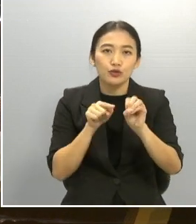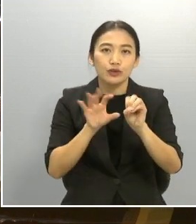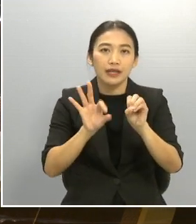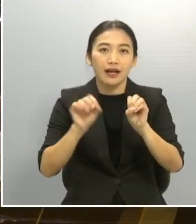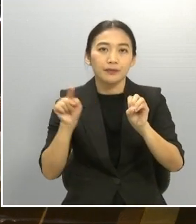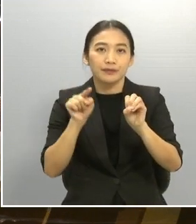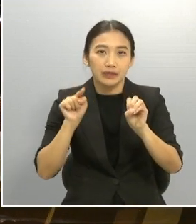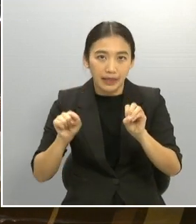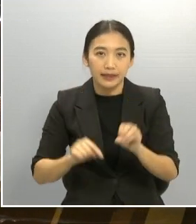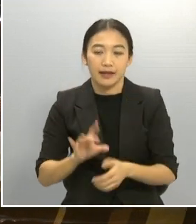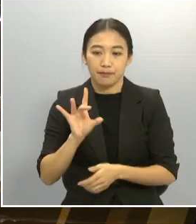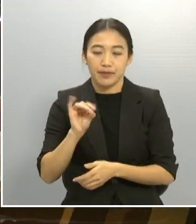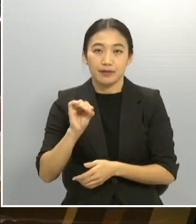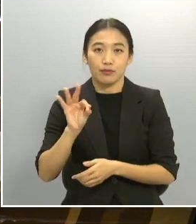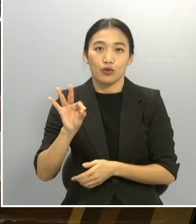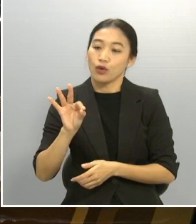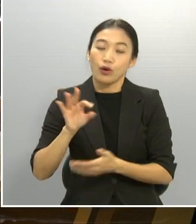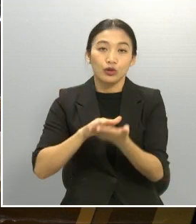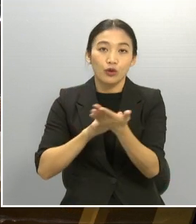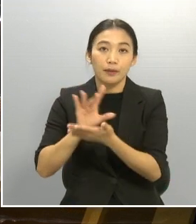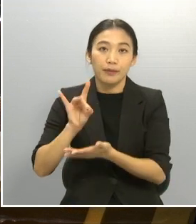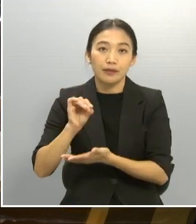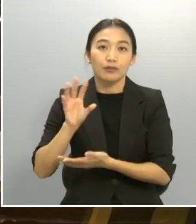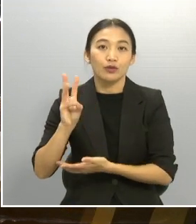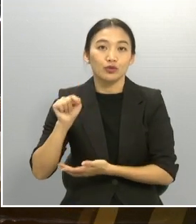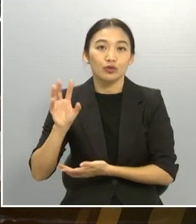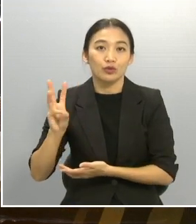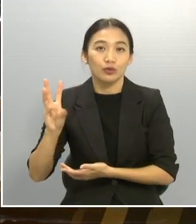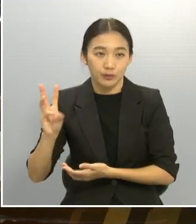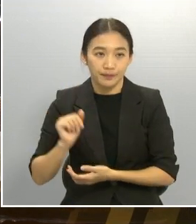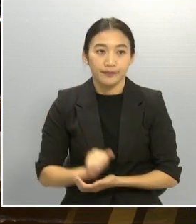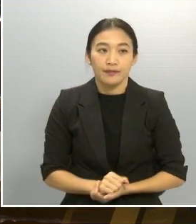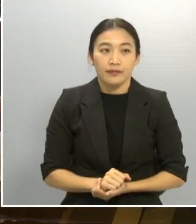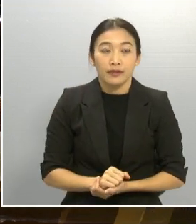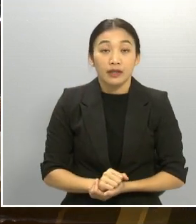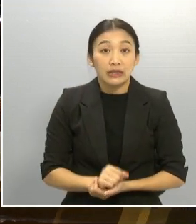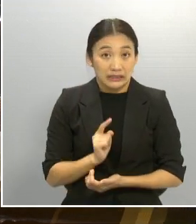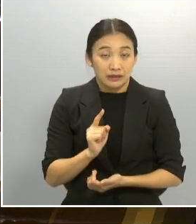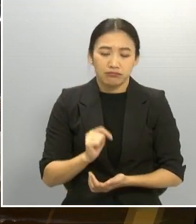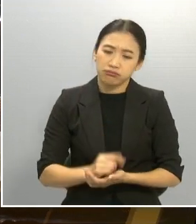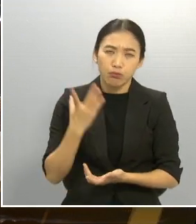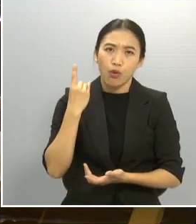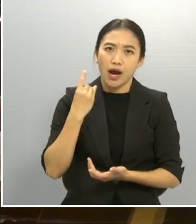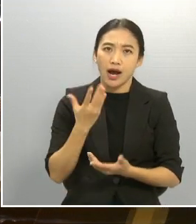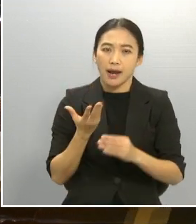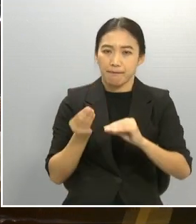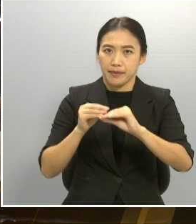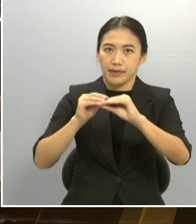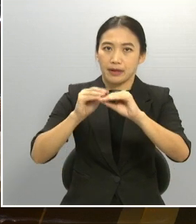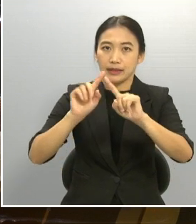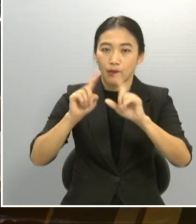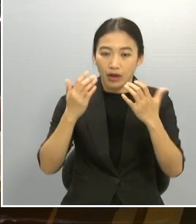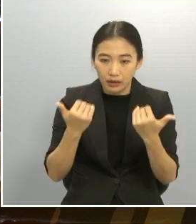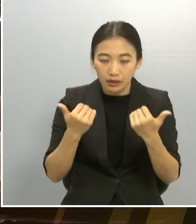86.66ดอลลาร์ต่อบาร์เรลนะคะจริงๆเนี่ยก่อนปิดตลาดเมื่อวานนี้ก็ปรับตัวขึ้นแต่ว่าพอช่วงปิดตลาดปรากฏว่า